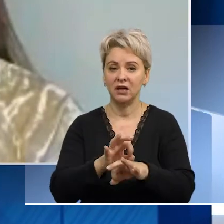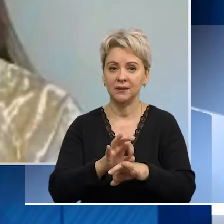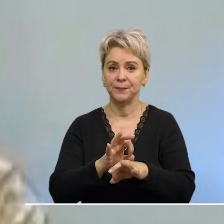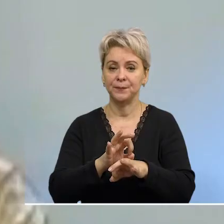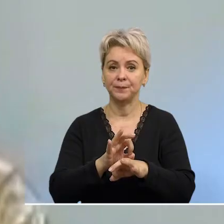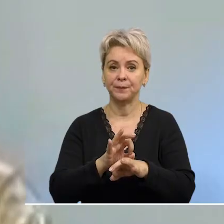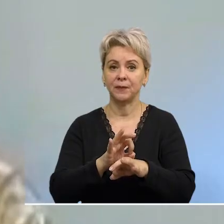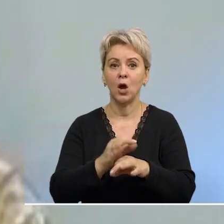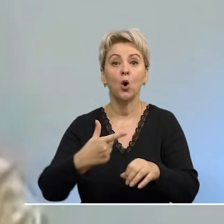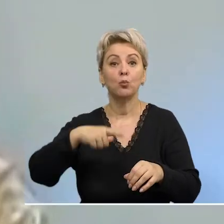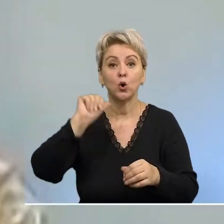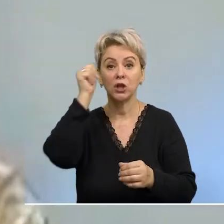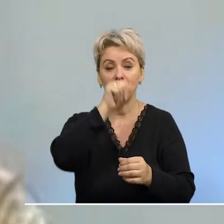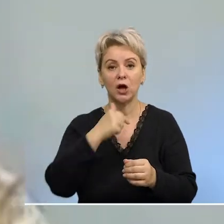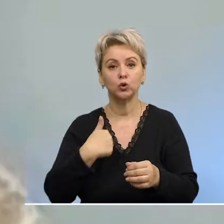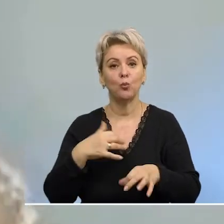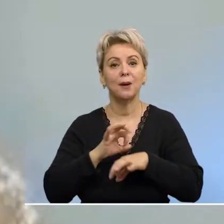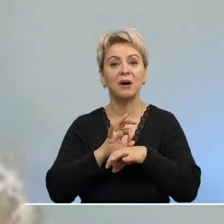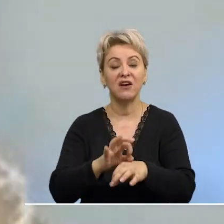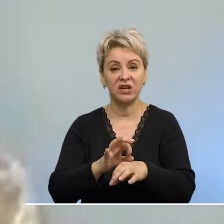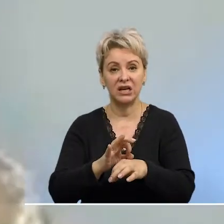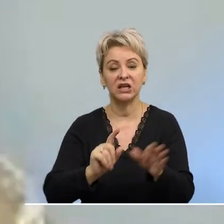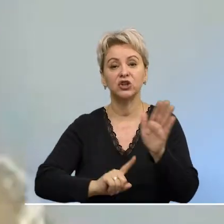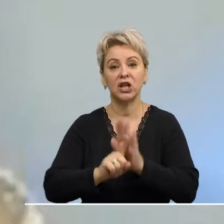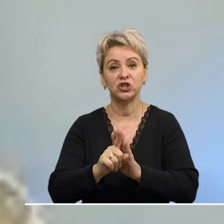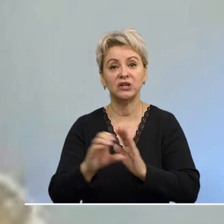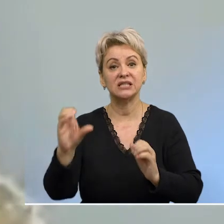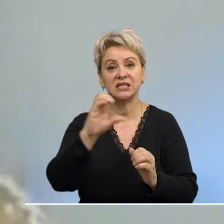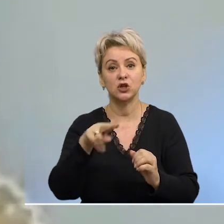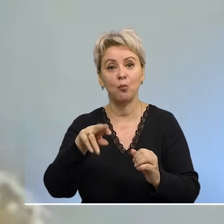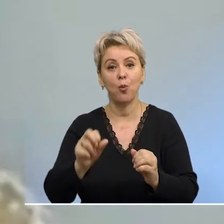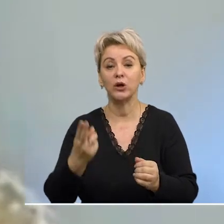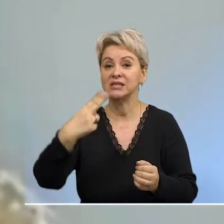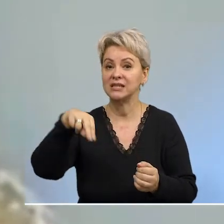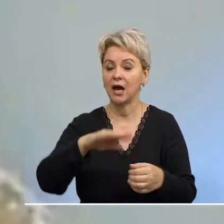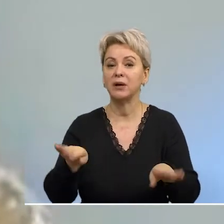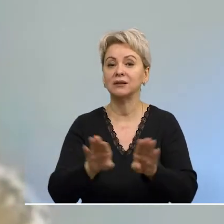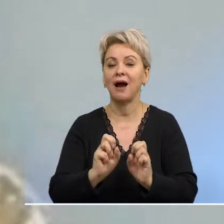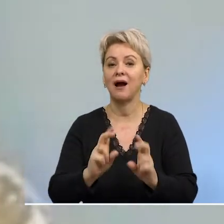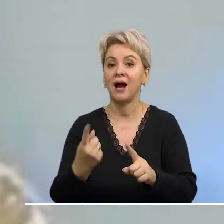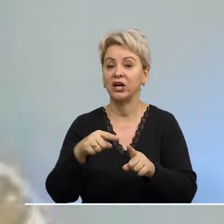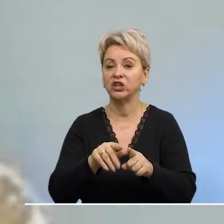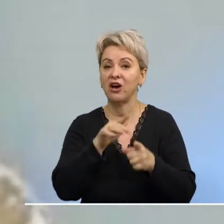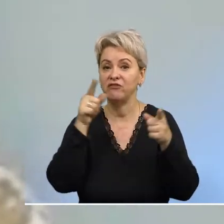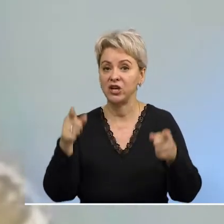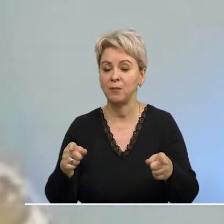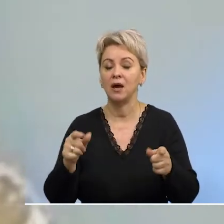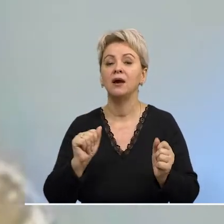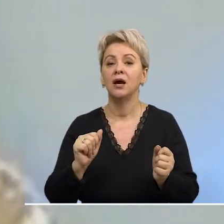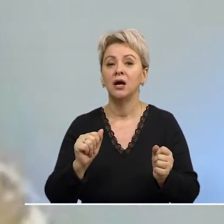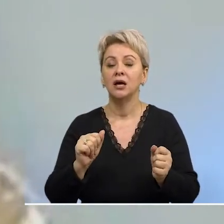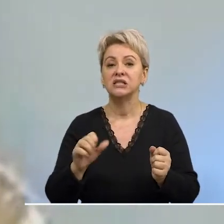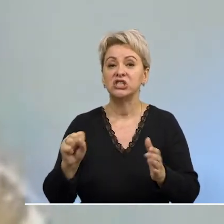провели? Ну, в прошлом году мы провели, начиная с сентября по декабрь, так как это сезонная